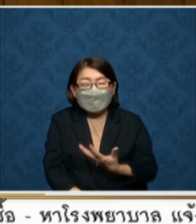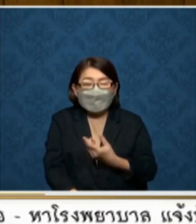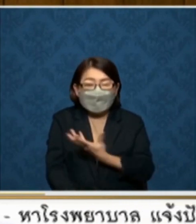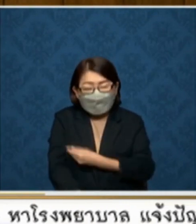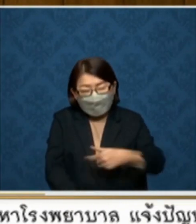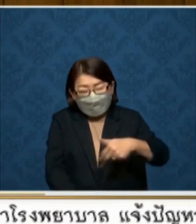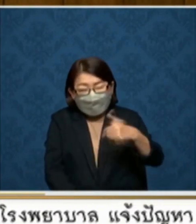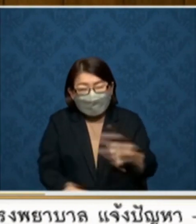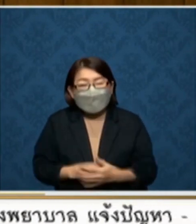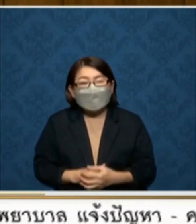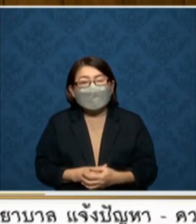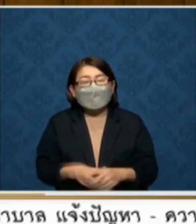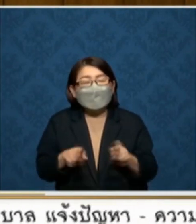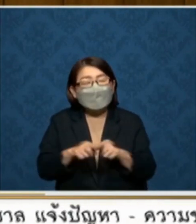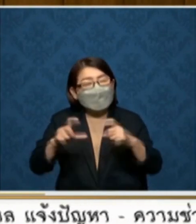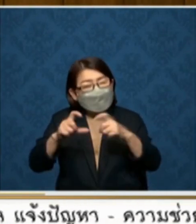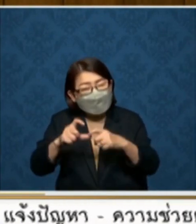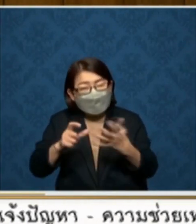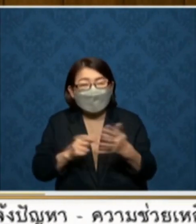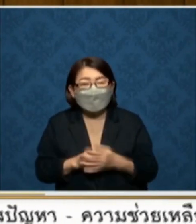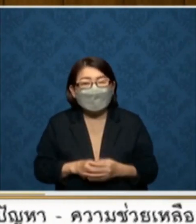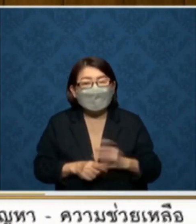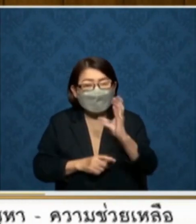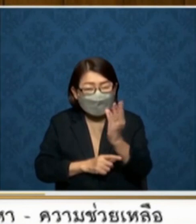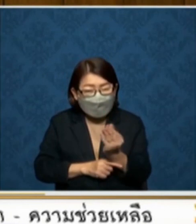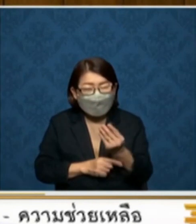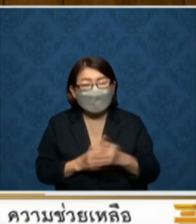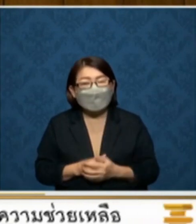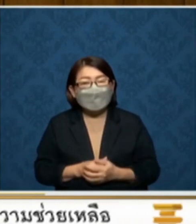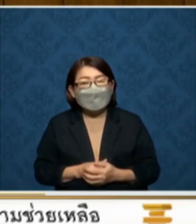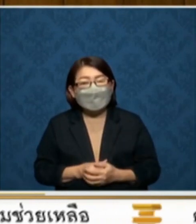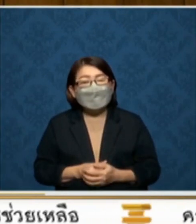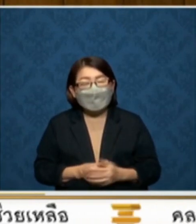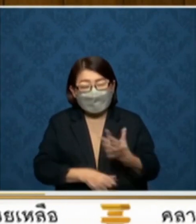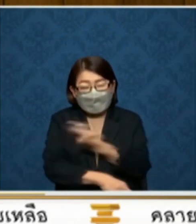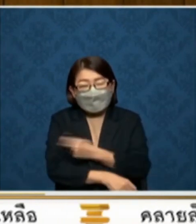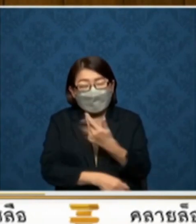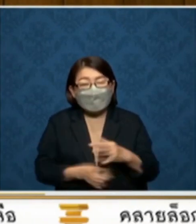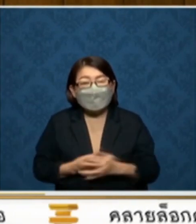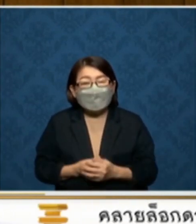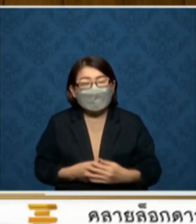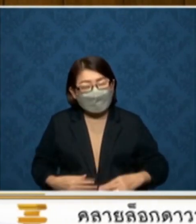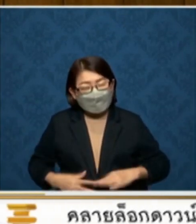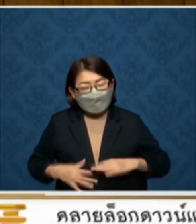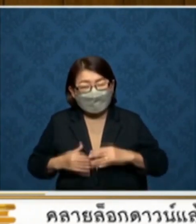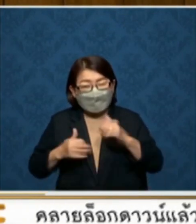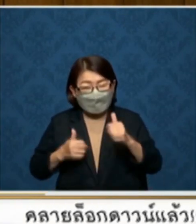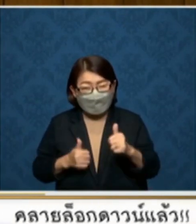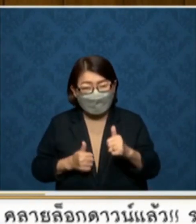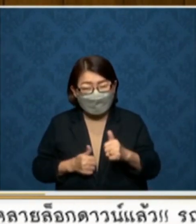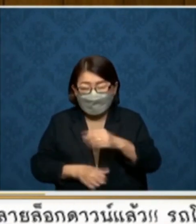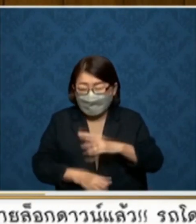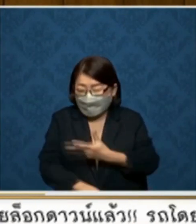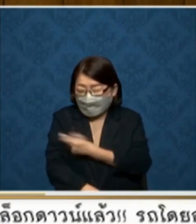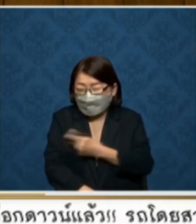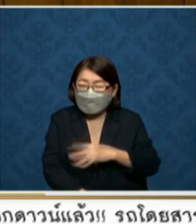ไม่มีการทุจริตไม่อย่างนั้นท่านจะมายืนอยู่ตรงจุดนี้ไม่ได้เพราะว่าถือว่าไม่โปร่งใสนะคะเป็นนายกก็ต้องไม่ทุจริตค่ะส่วนที่นายวิสารเตช